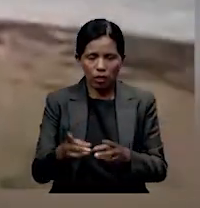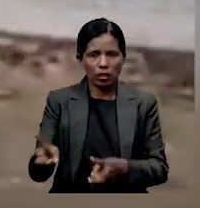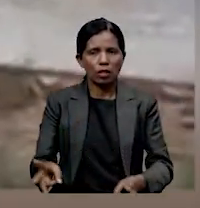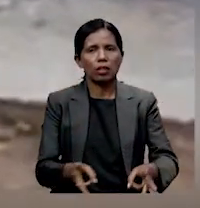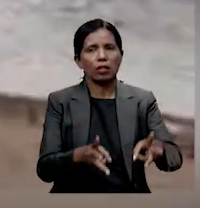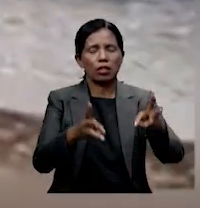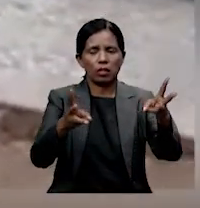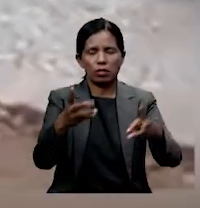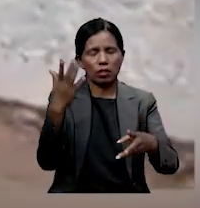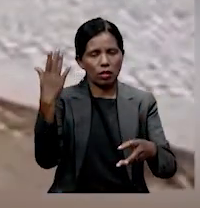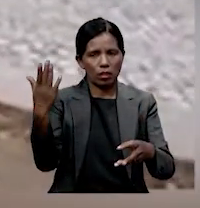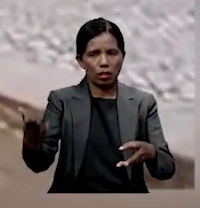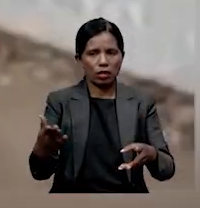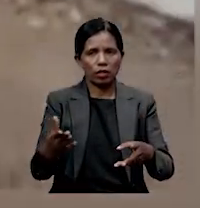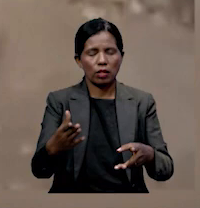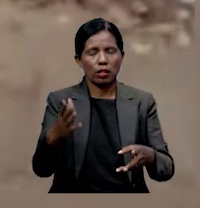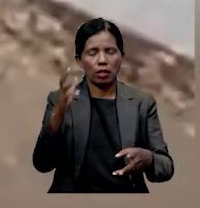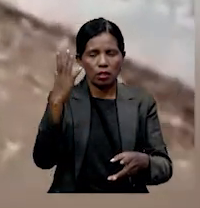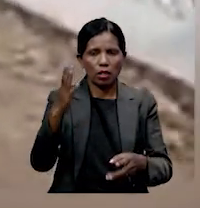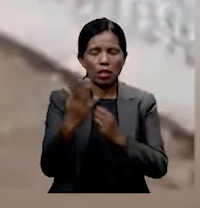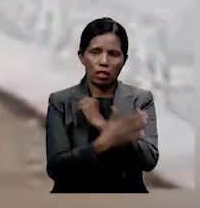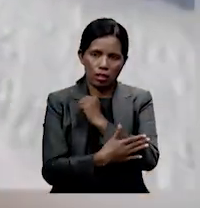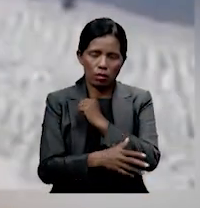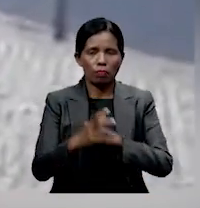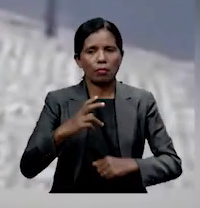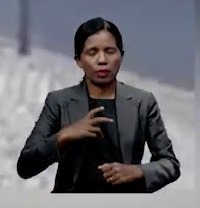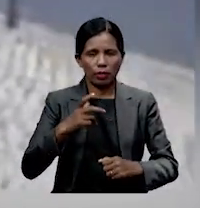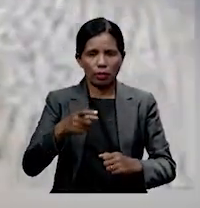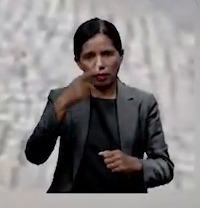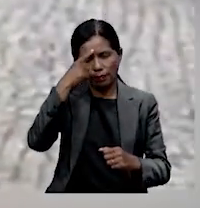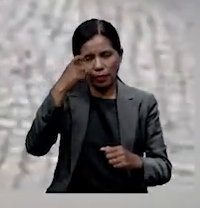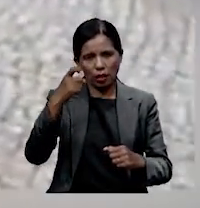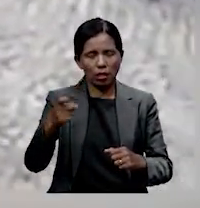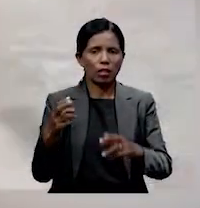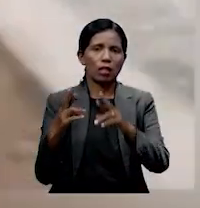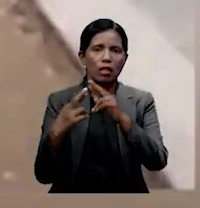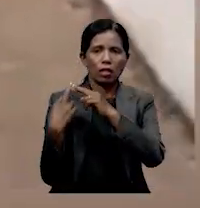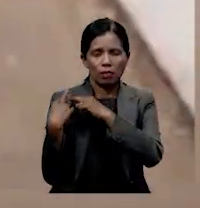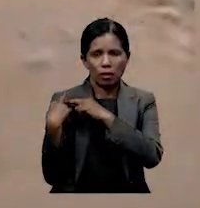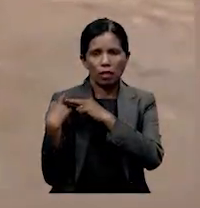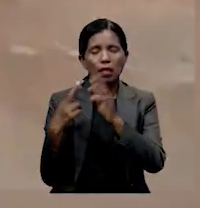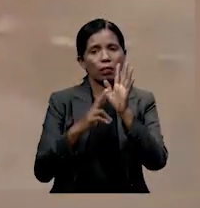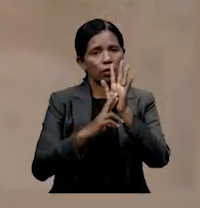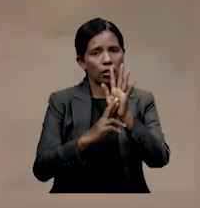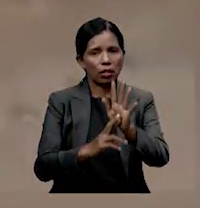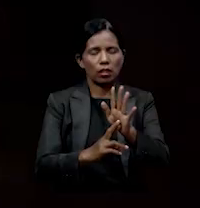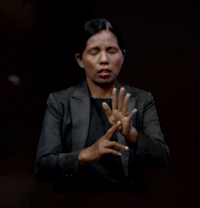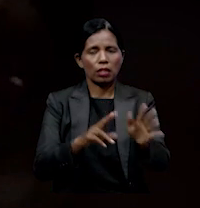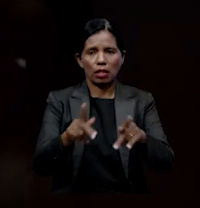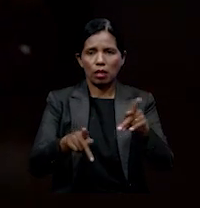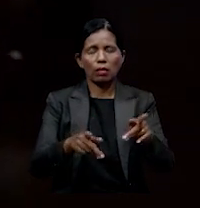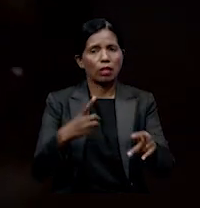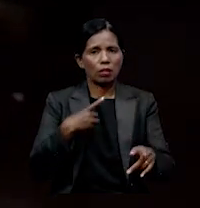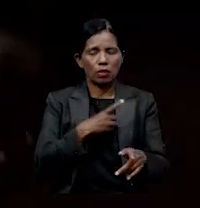hanesan akontese dadaun iha Portugal. Tambane, representante povo mosu su governo, atu toma medida ho serio